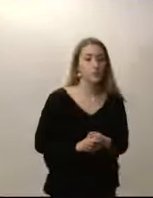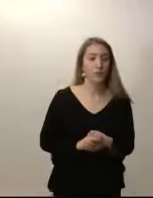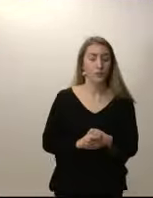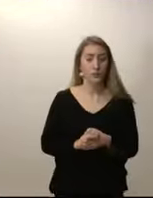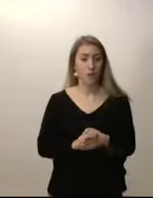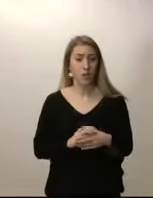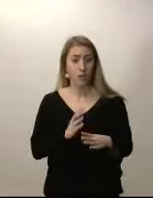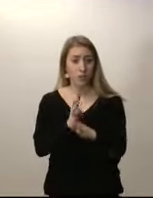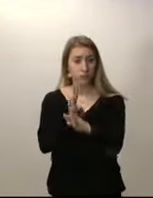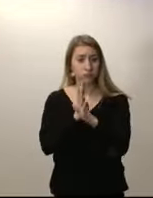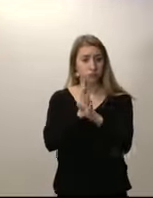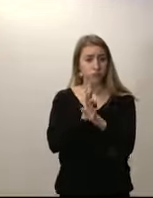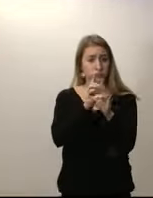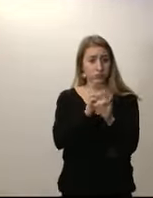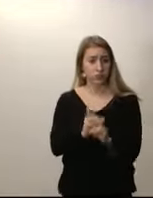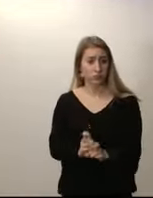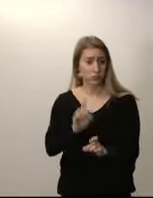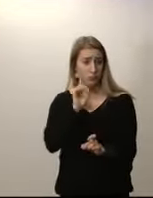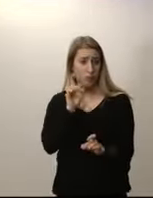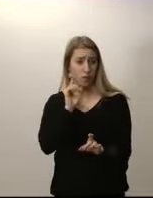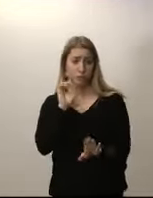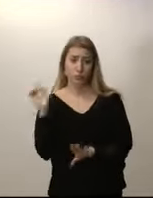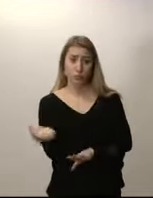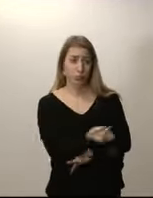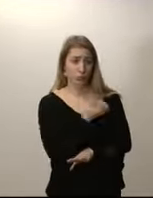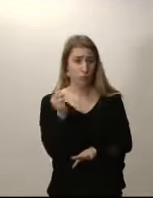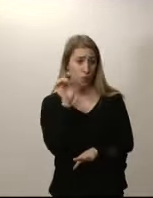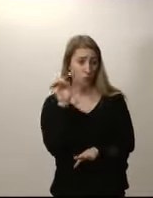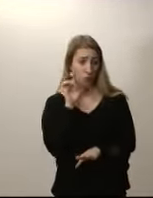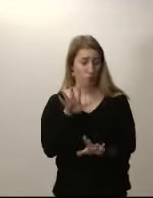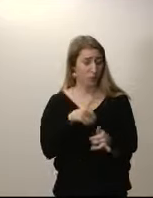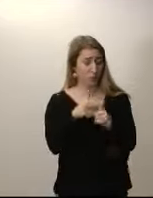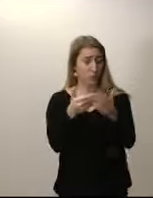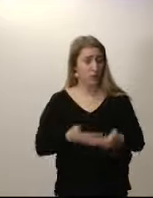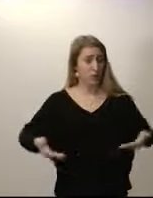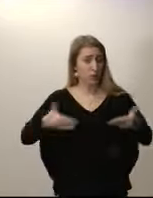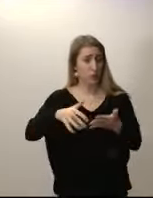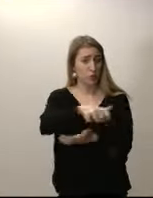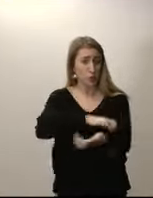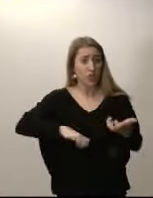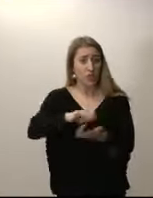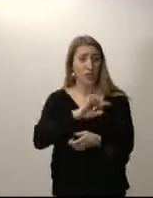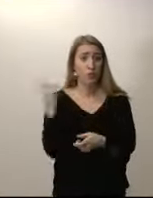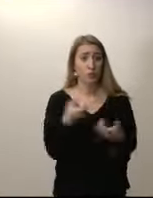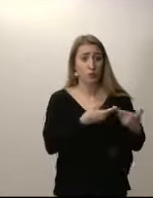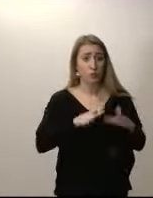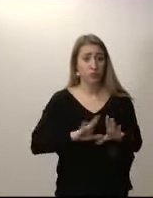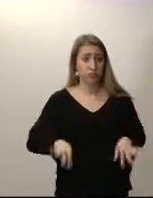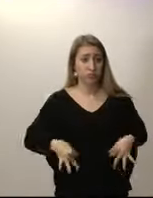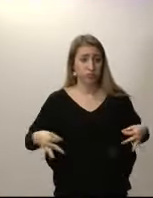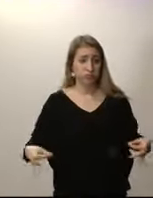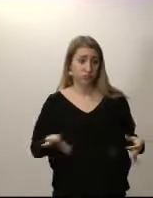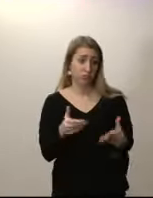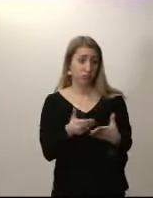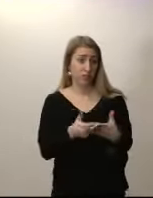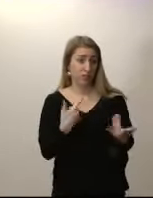de fréquentation, elle est universelle. Pourquoi ? Parce que nous sommes en période de crise et que les gens ont moins d'argent et que les gens dépensent moins, tout simplement.